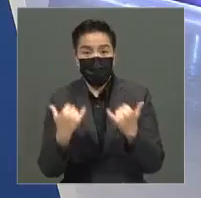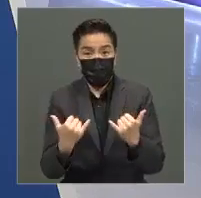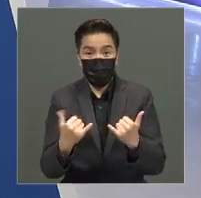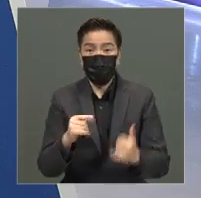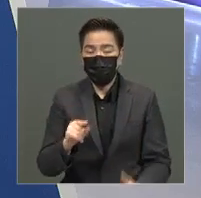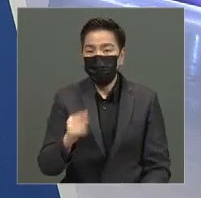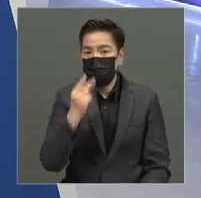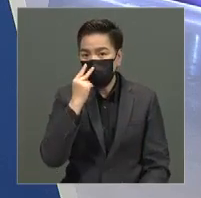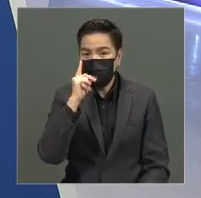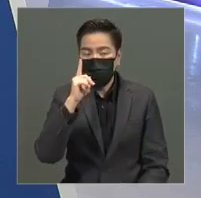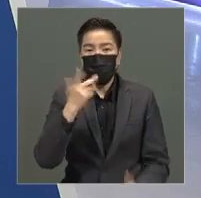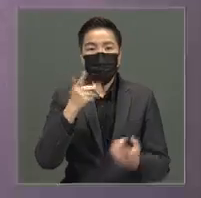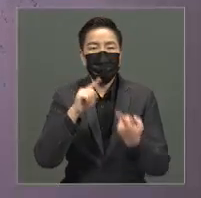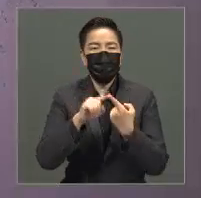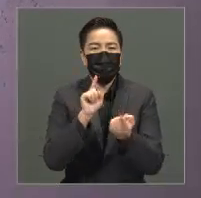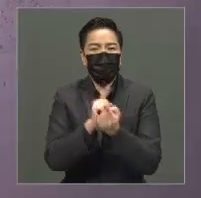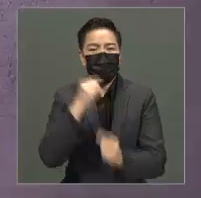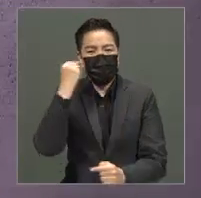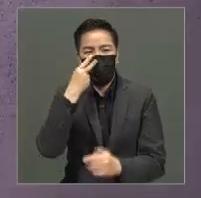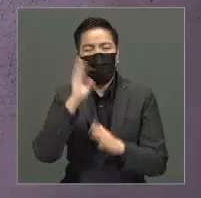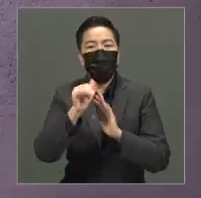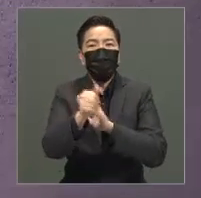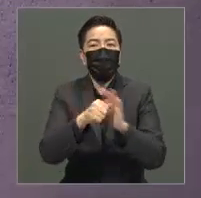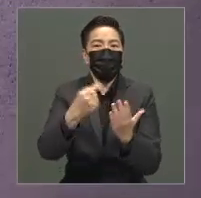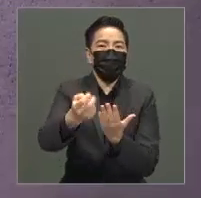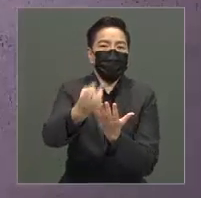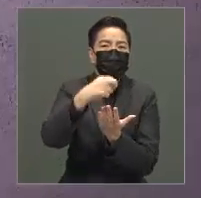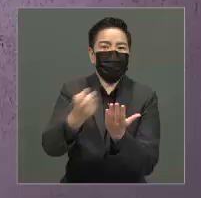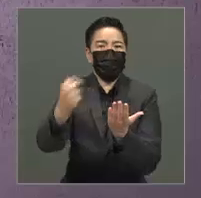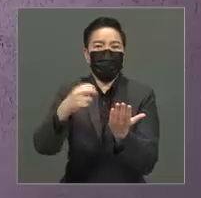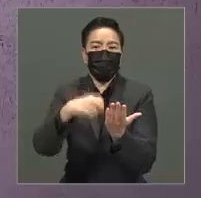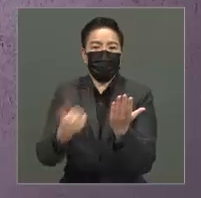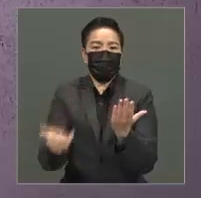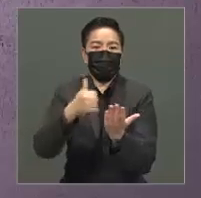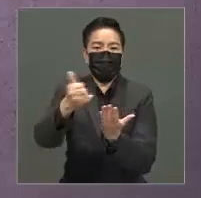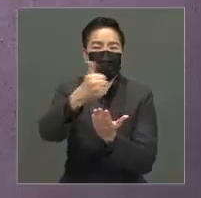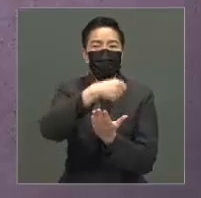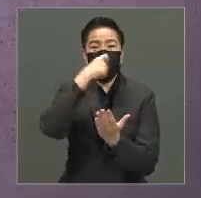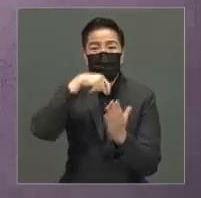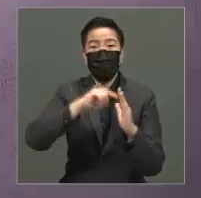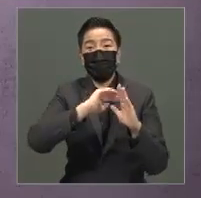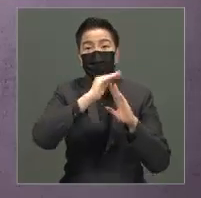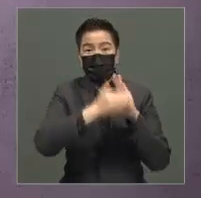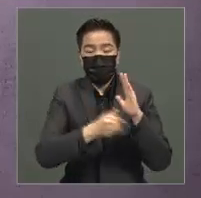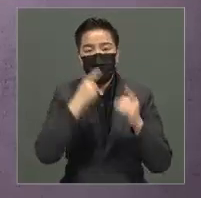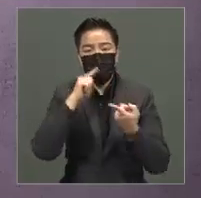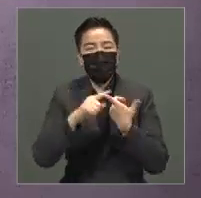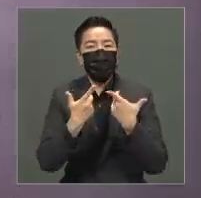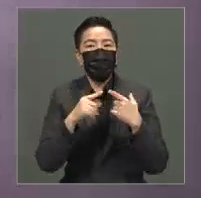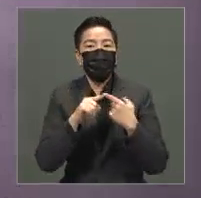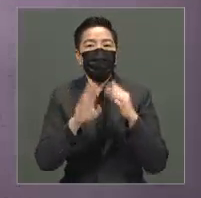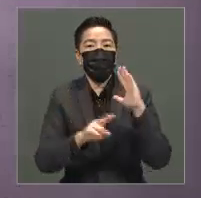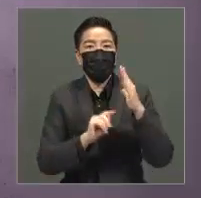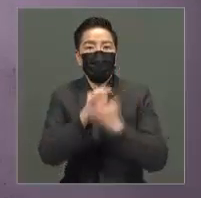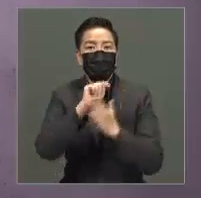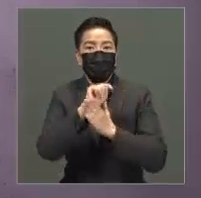ล่าสุดนะครับไปดูอีกหนึ่งพรมแดนละกันที่เรายังคงพบเห็นการลักลอบแรงงานต่างด้าวที่หลบหนีเข้ามาตามด่านธรรมชาตินะครับนั่นก็คือที่จังหวัด